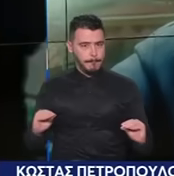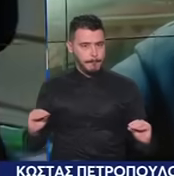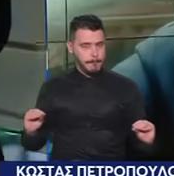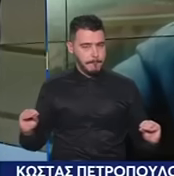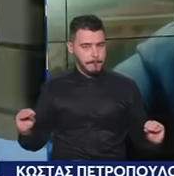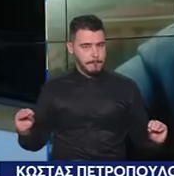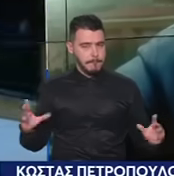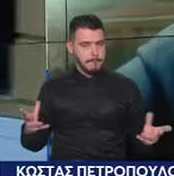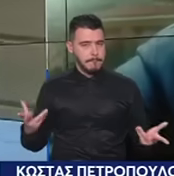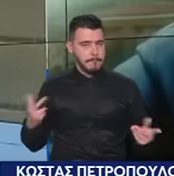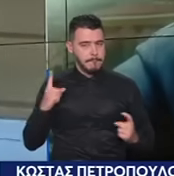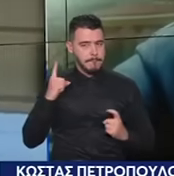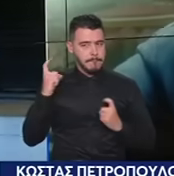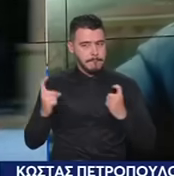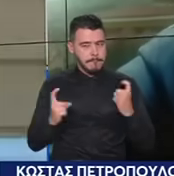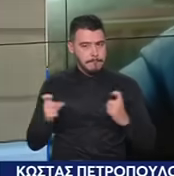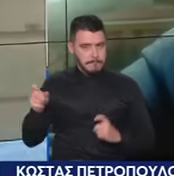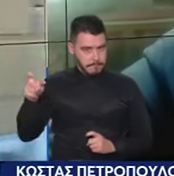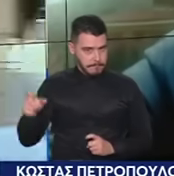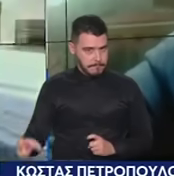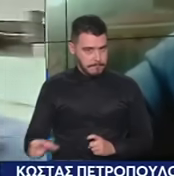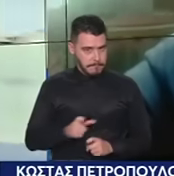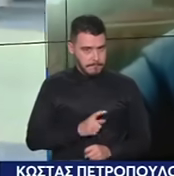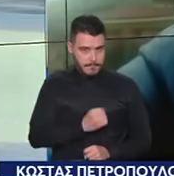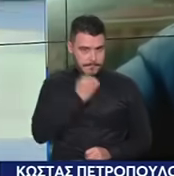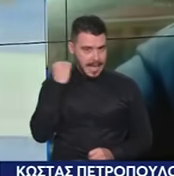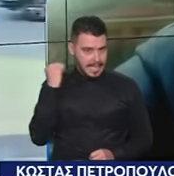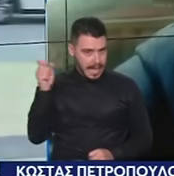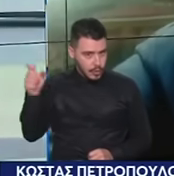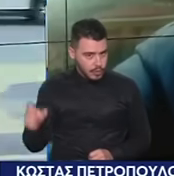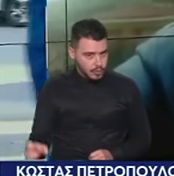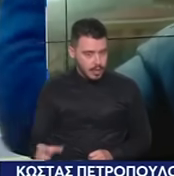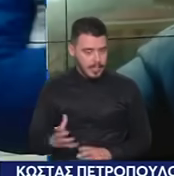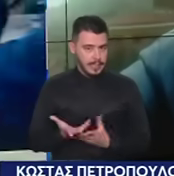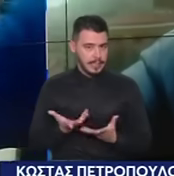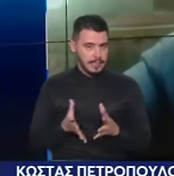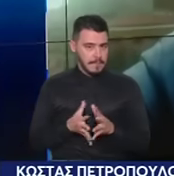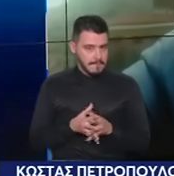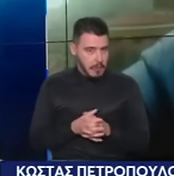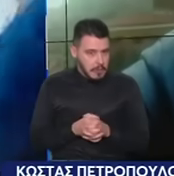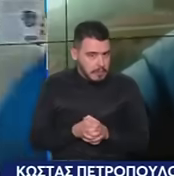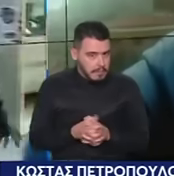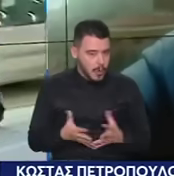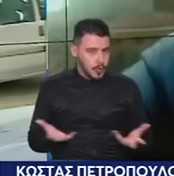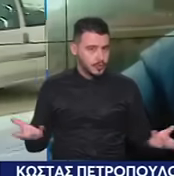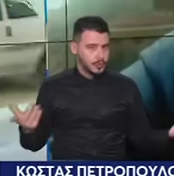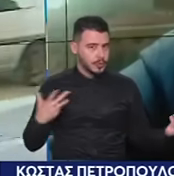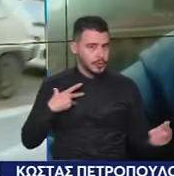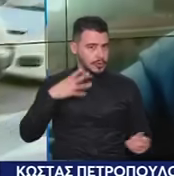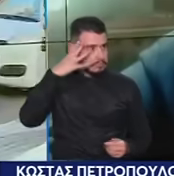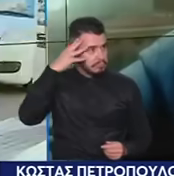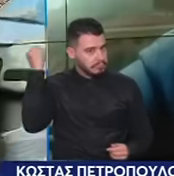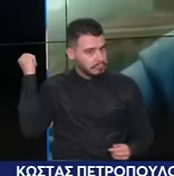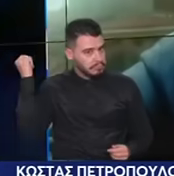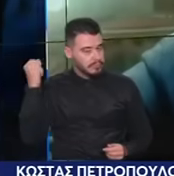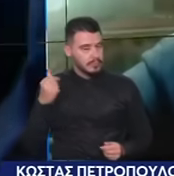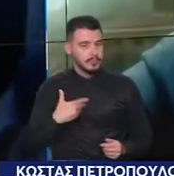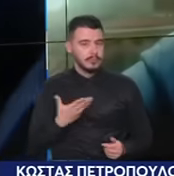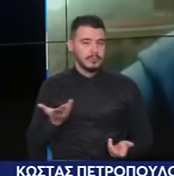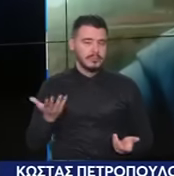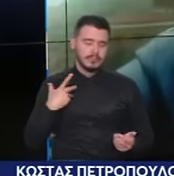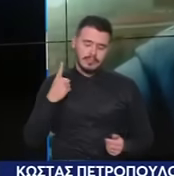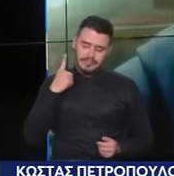ότι ίσως είχε συνετιστεί ή ίσως είχε πάει και σε γιατρό, ίσως το είχε ξεπεράσει, είχε και άλλα προβλήματα βέβαια που